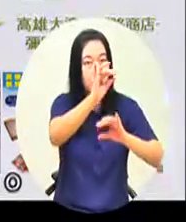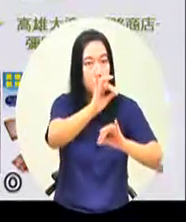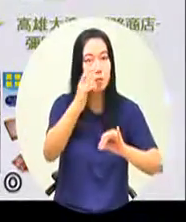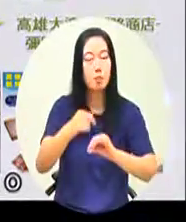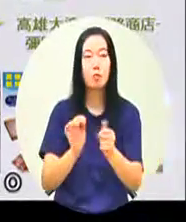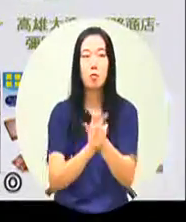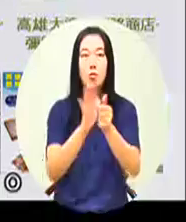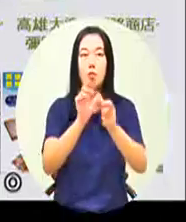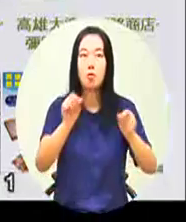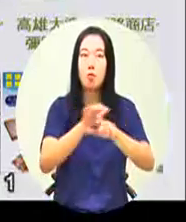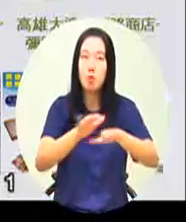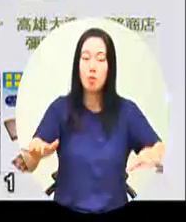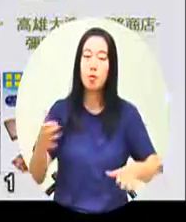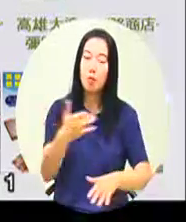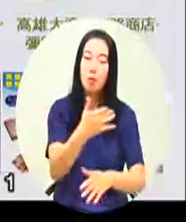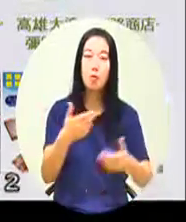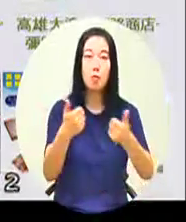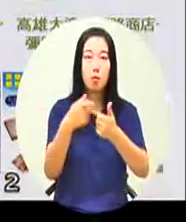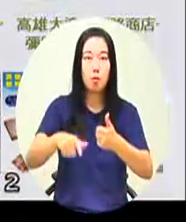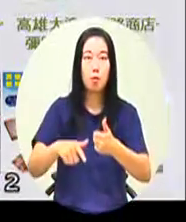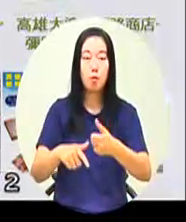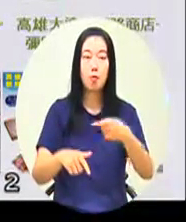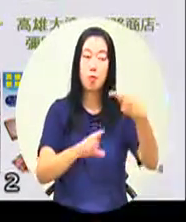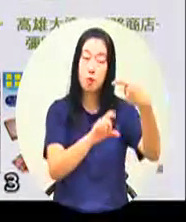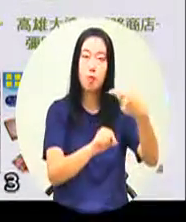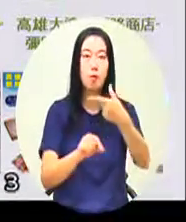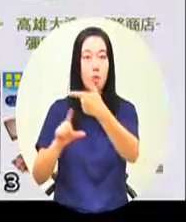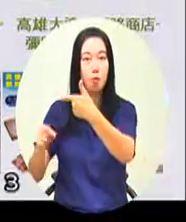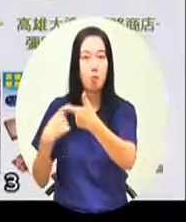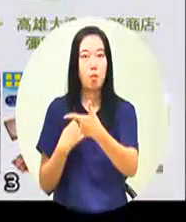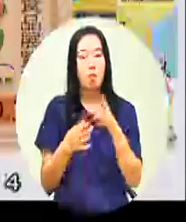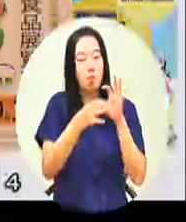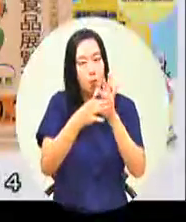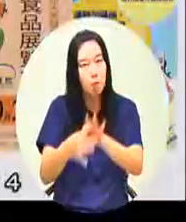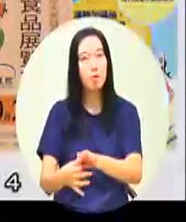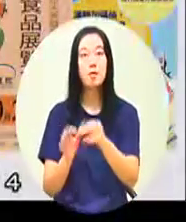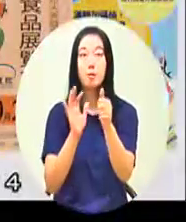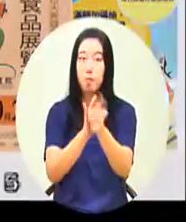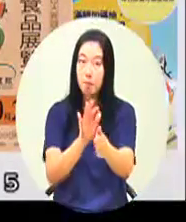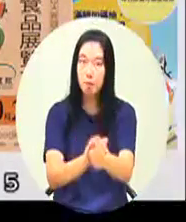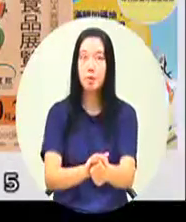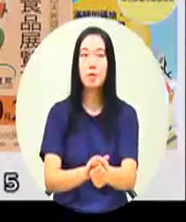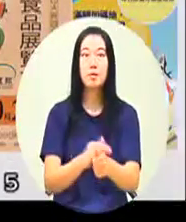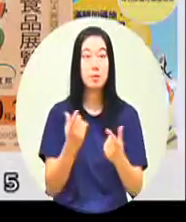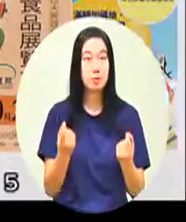店部分，都是我们今年上半年其实持续努力的行销方式。